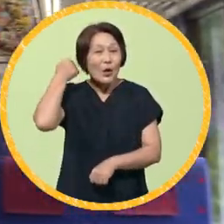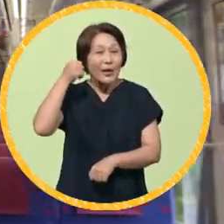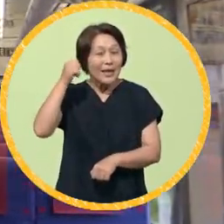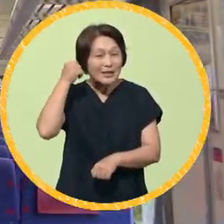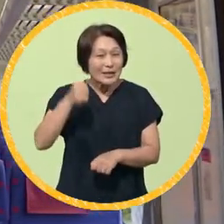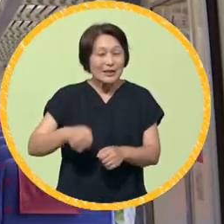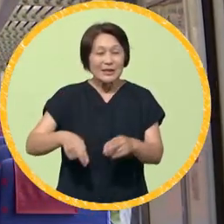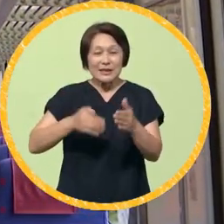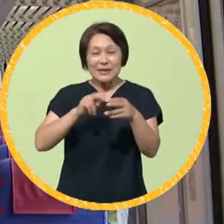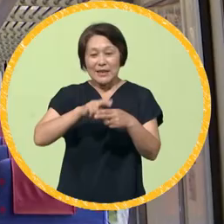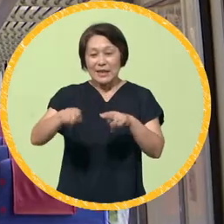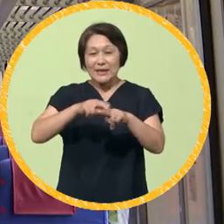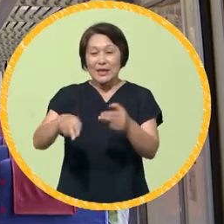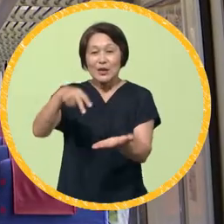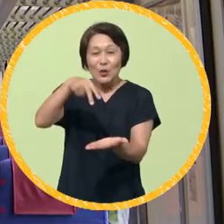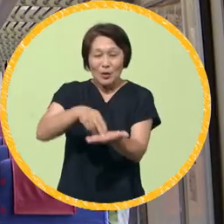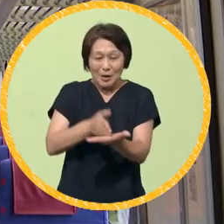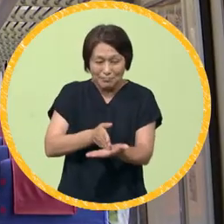しかないですね。